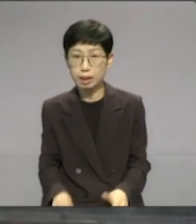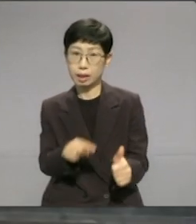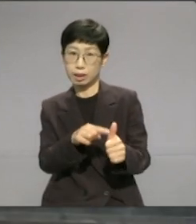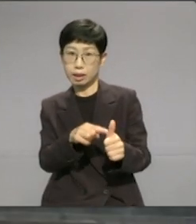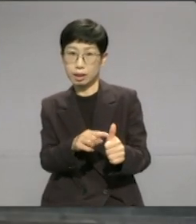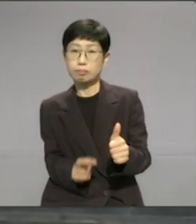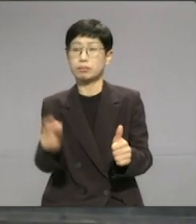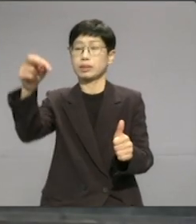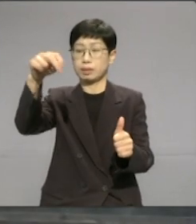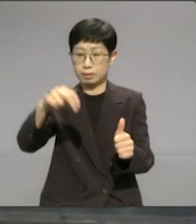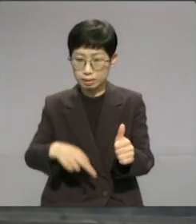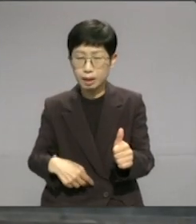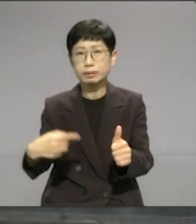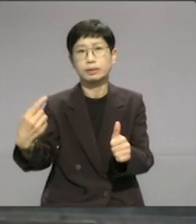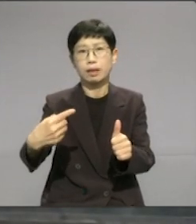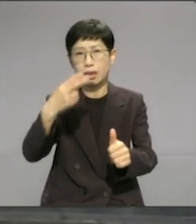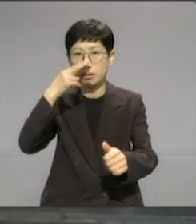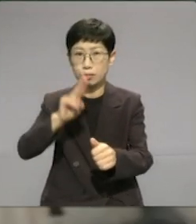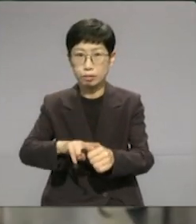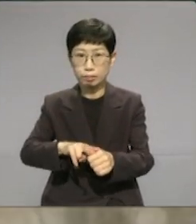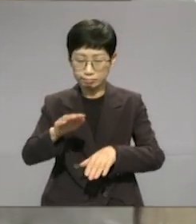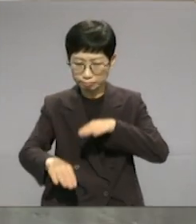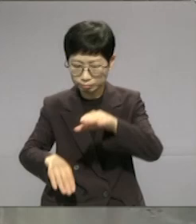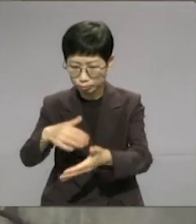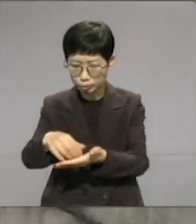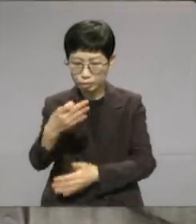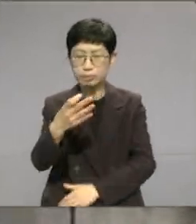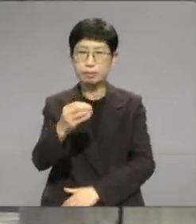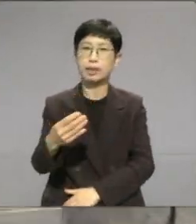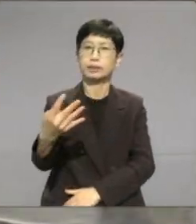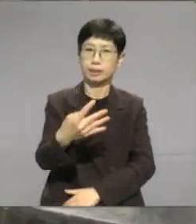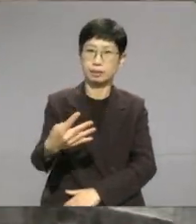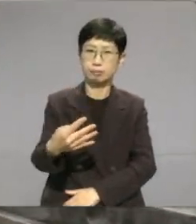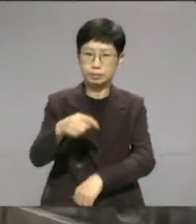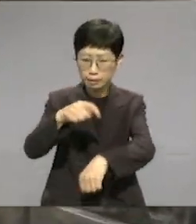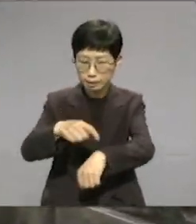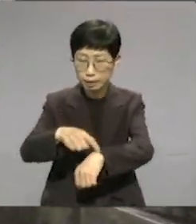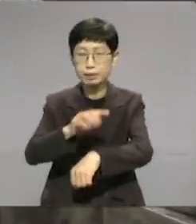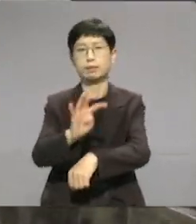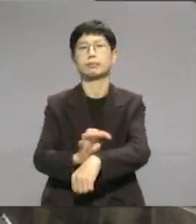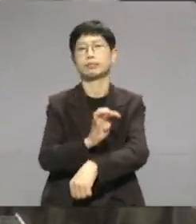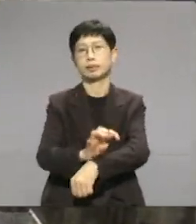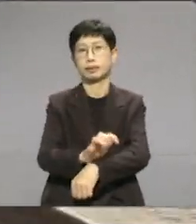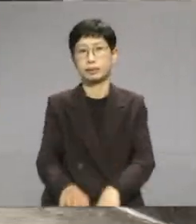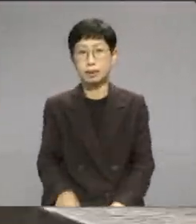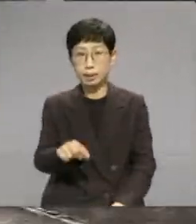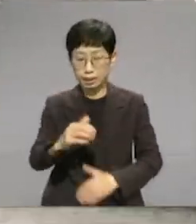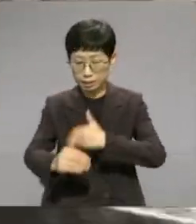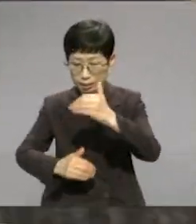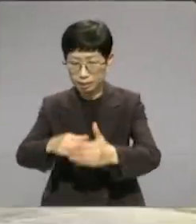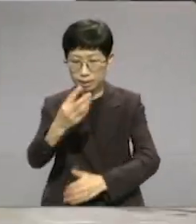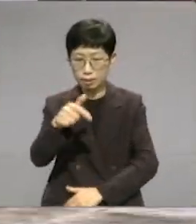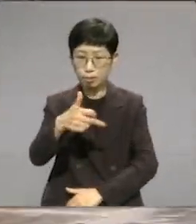1000바퀴를 연속으로 도전해 모두 14만 4천 걸음을 40시간 동안 등반했습니다. 이 계단은 영화 로키